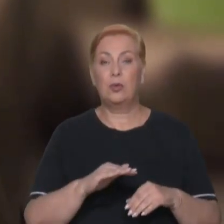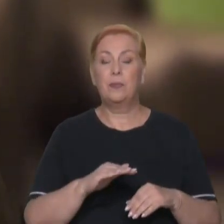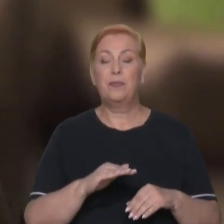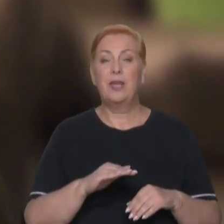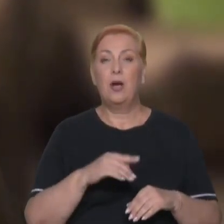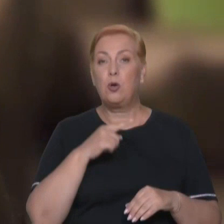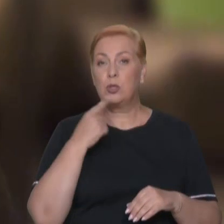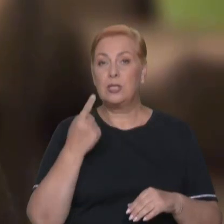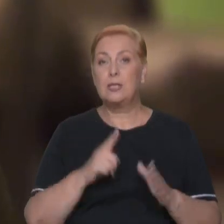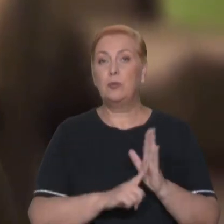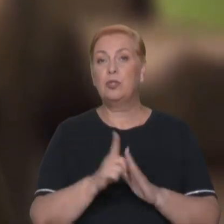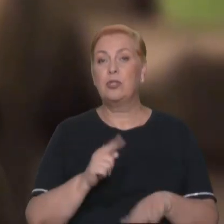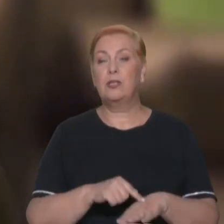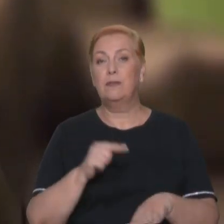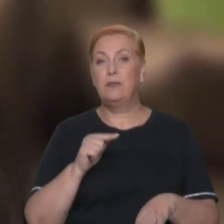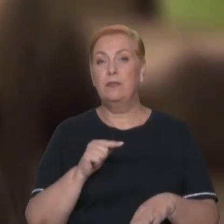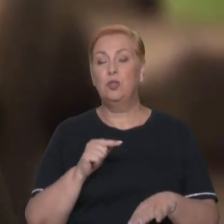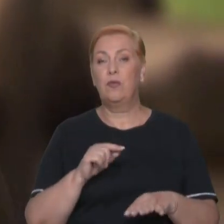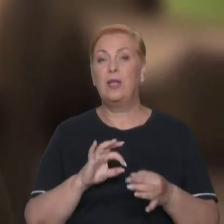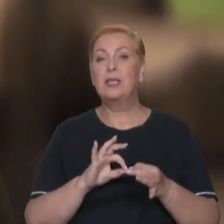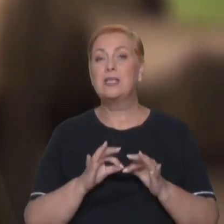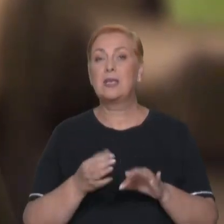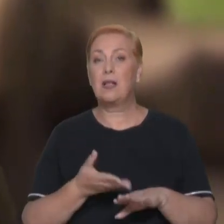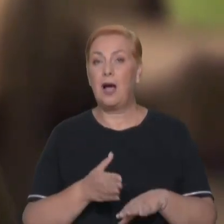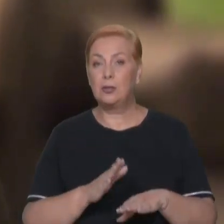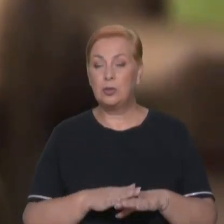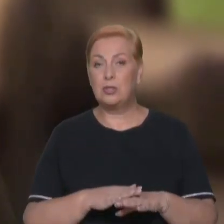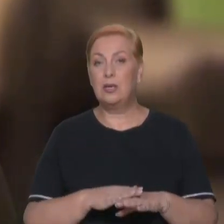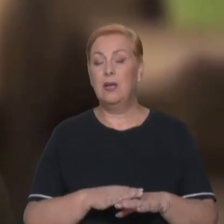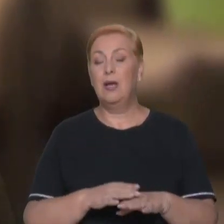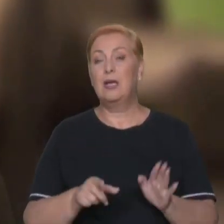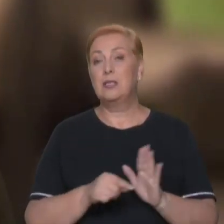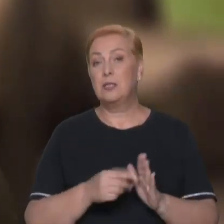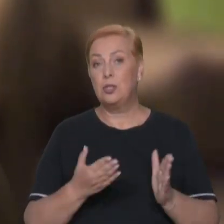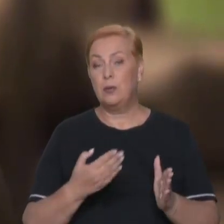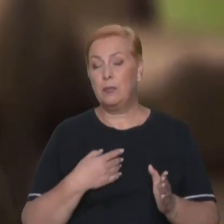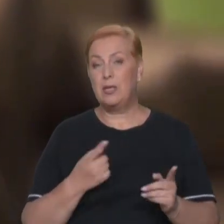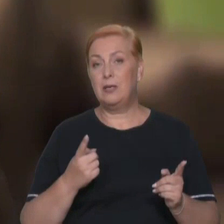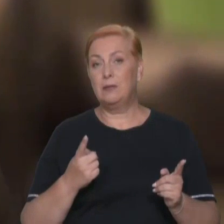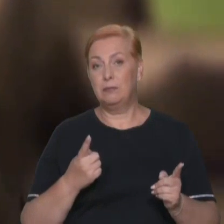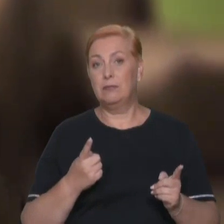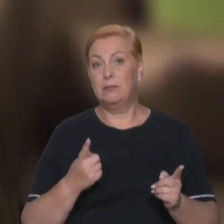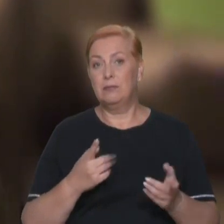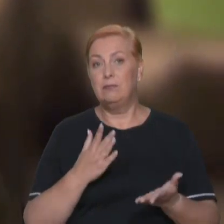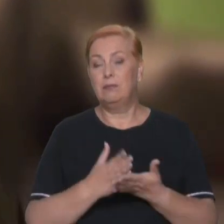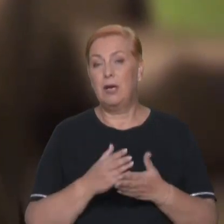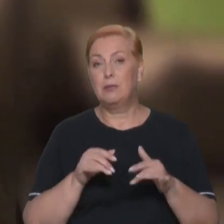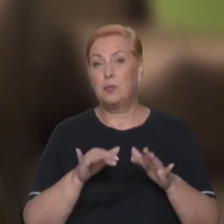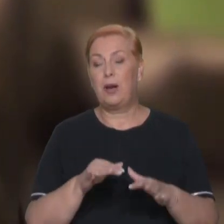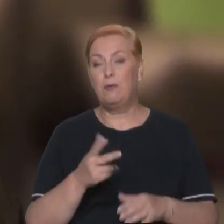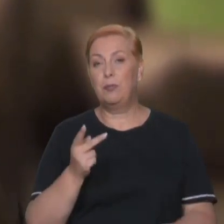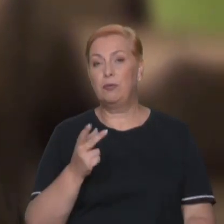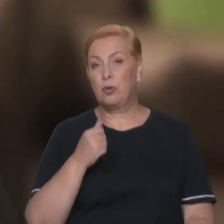Речі почувають відчувати в тій складності з якими зіштовхуються наша держава вже півтора року цієї